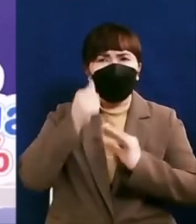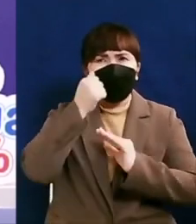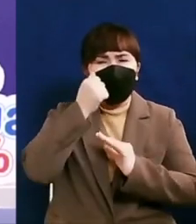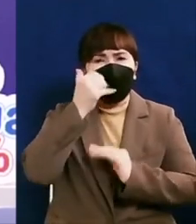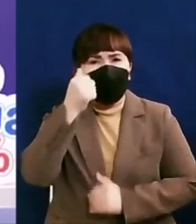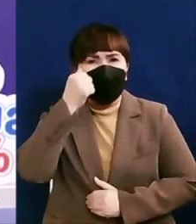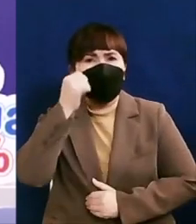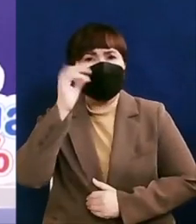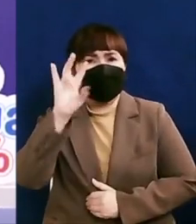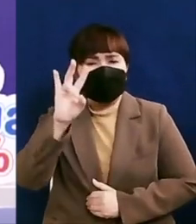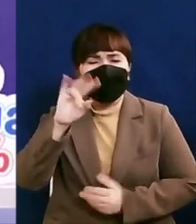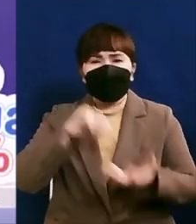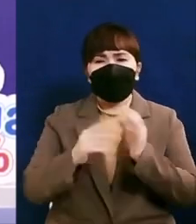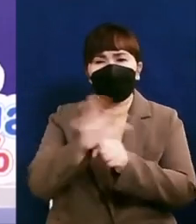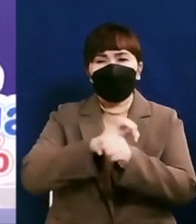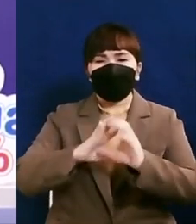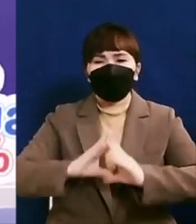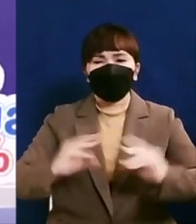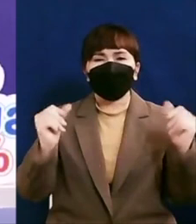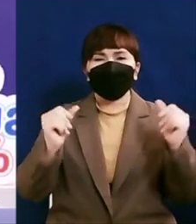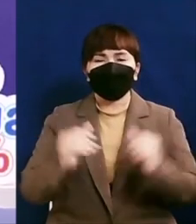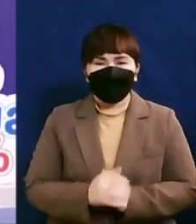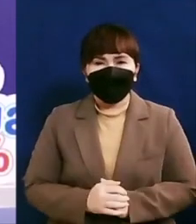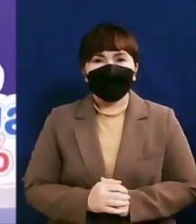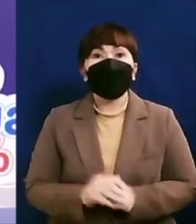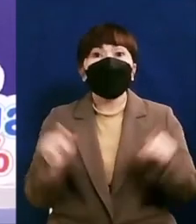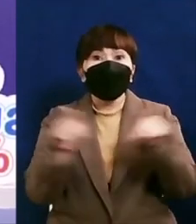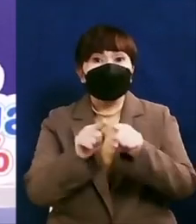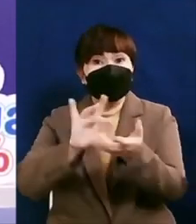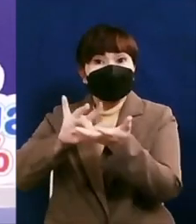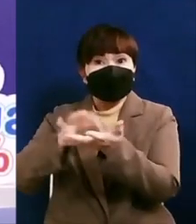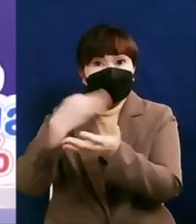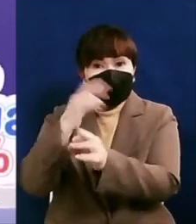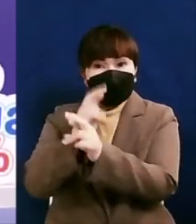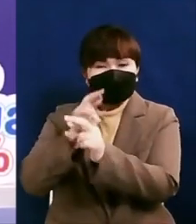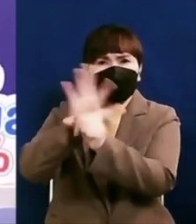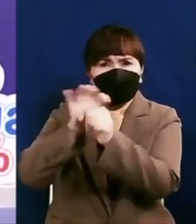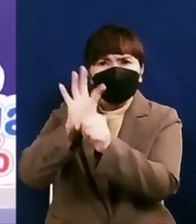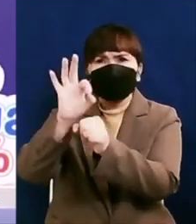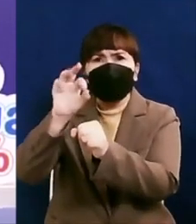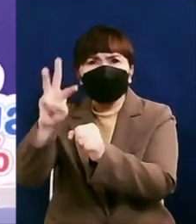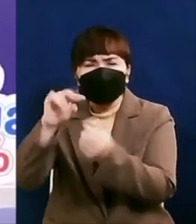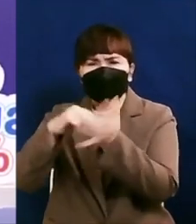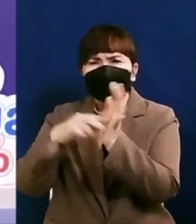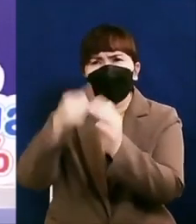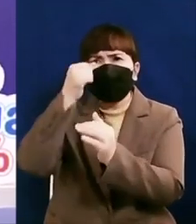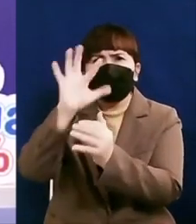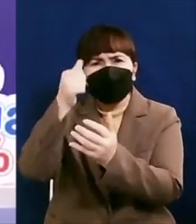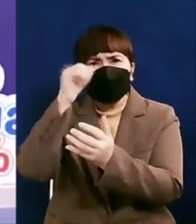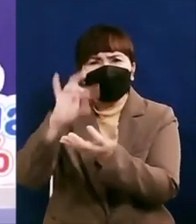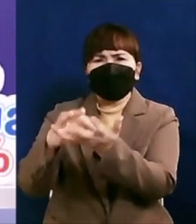นะครับก็จะถูกทำลายเหมือนกับท่านทานยาแหละครับฟาวิเนี่ยท่านก็ทาน5วันเหมือนกันนะครับนั้นภายใน5วัน7วัน